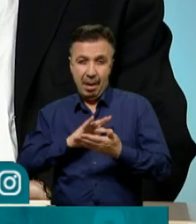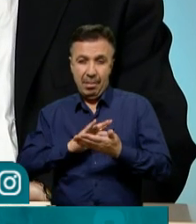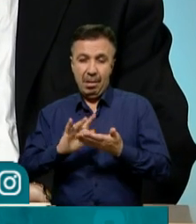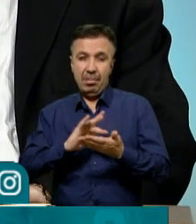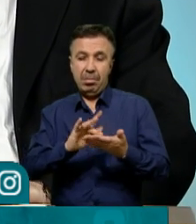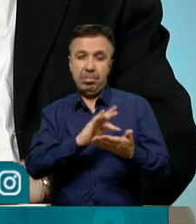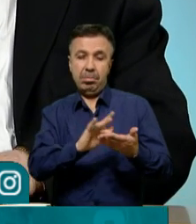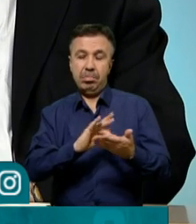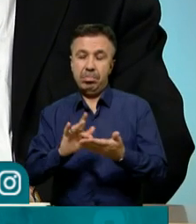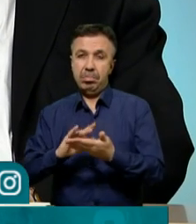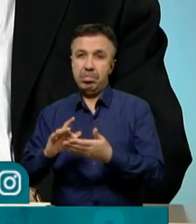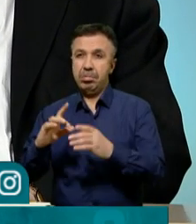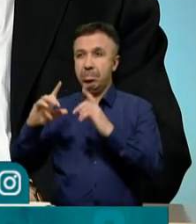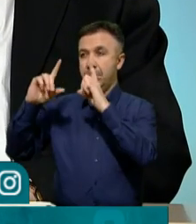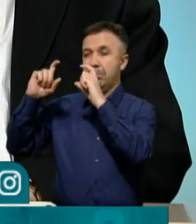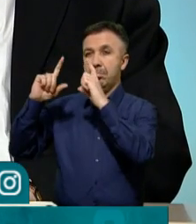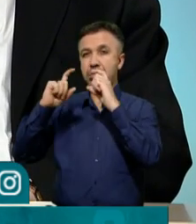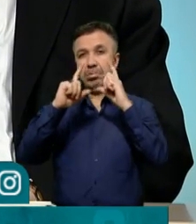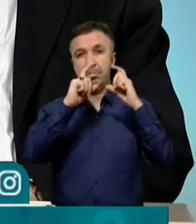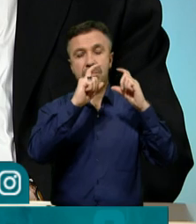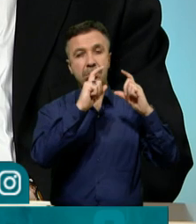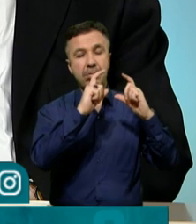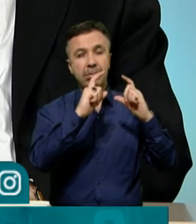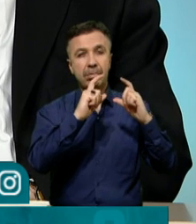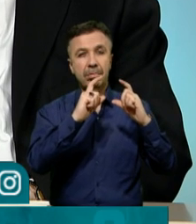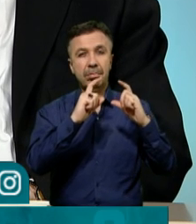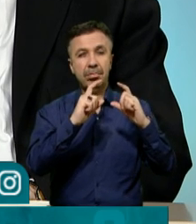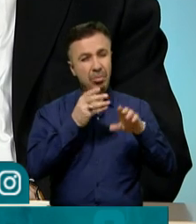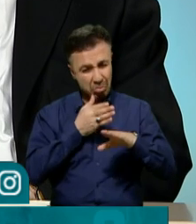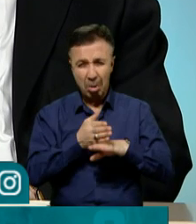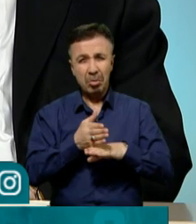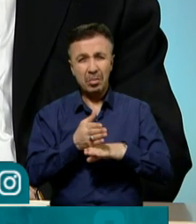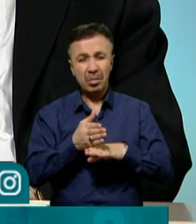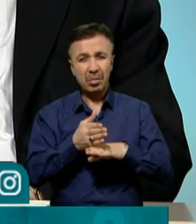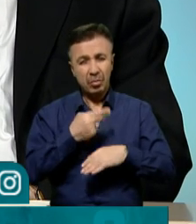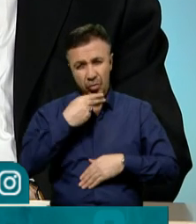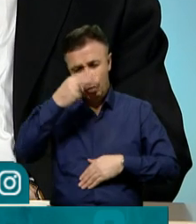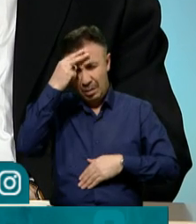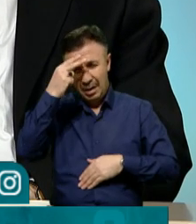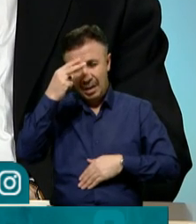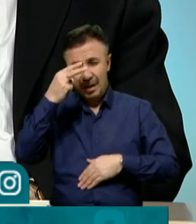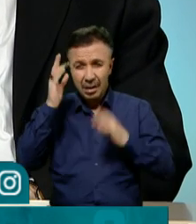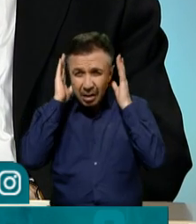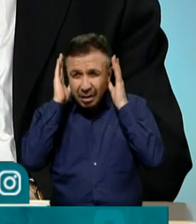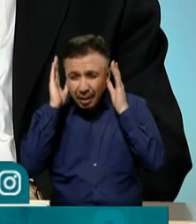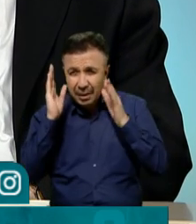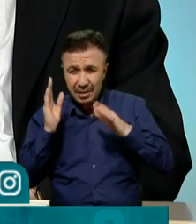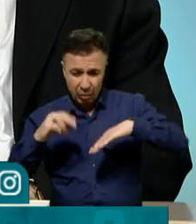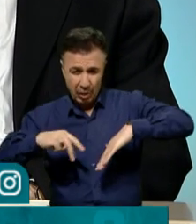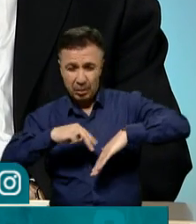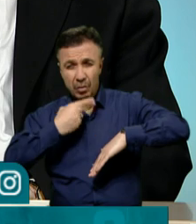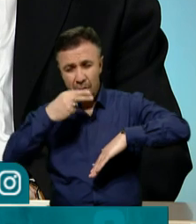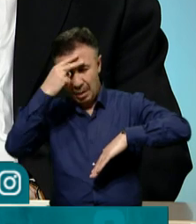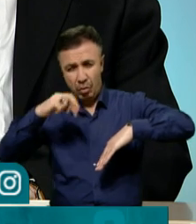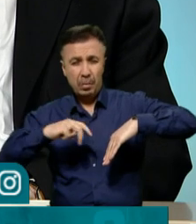çekiyorlar, burayı çekiyorlar. Allah sizden razı olsun. Allah sizden de razı olsun. Cumanız mübarek olsun. Sağ güzel olun. Bir vazifeniz var.